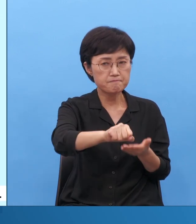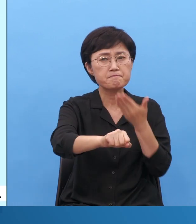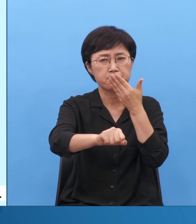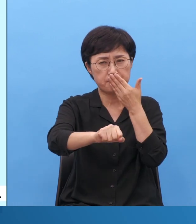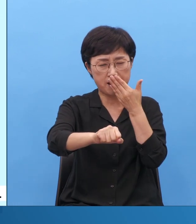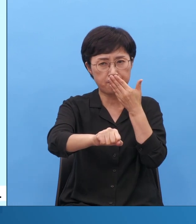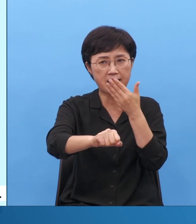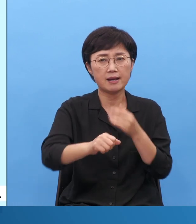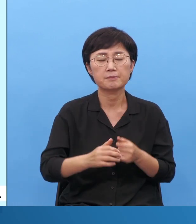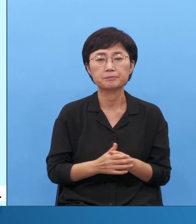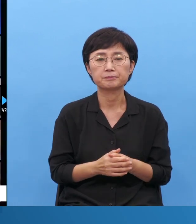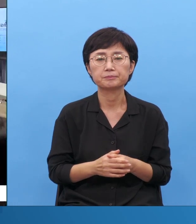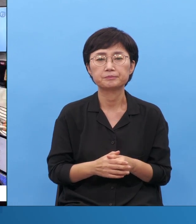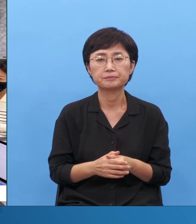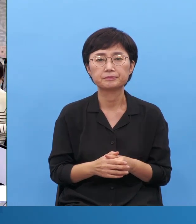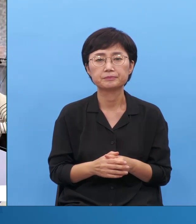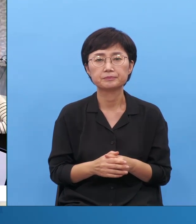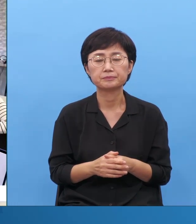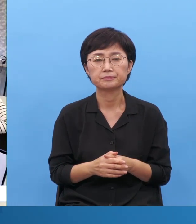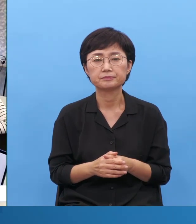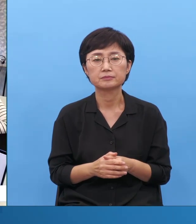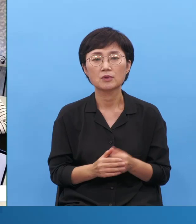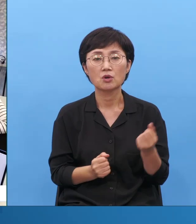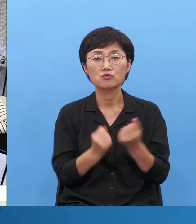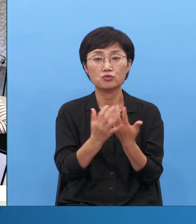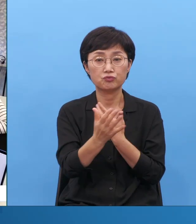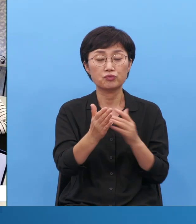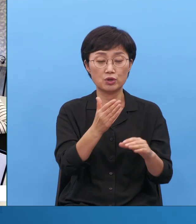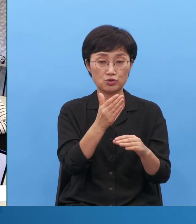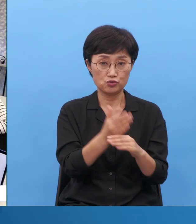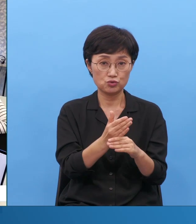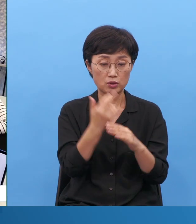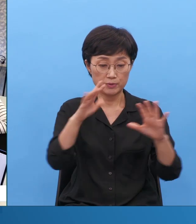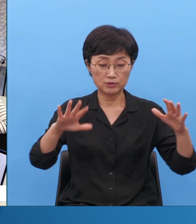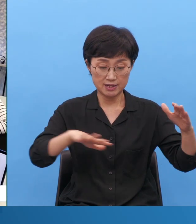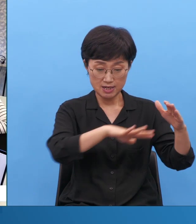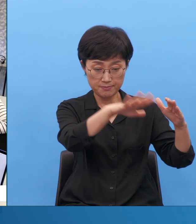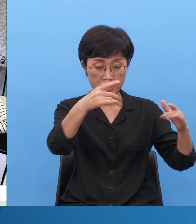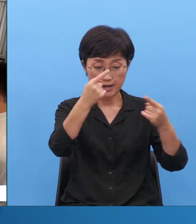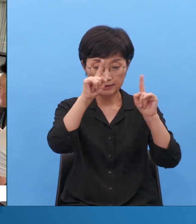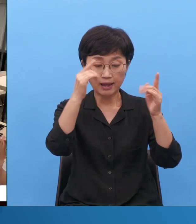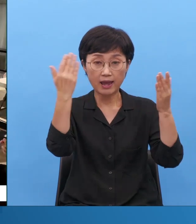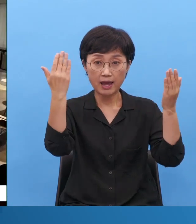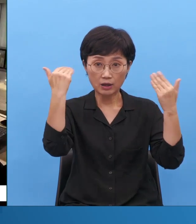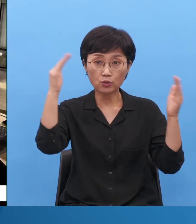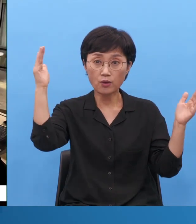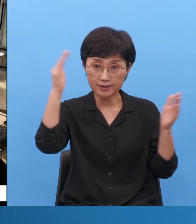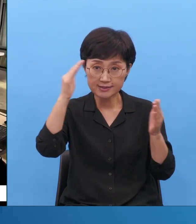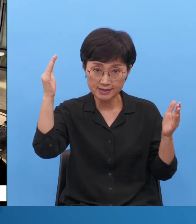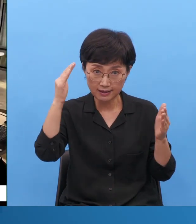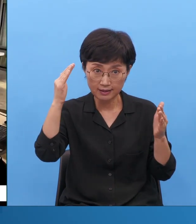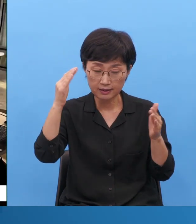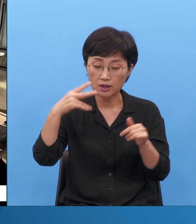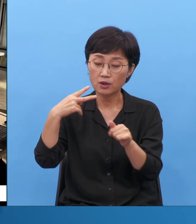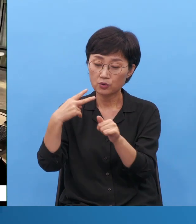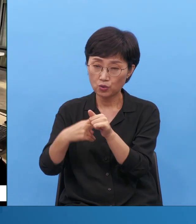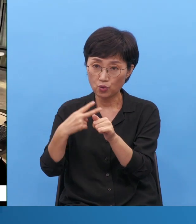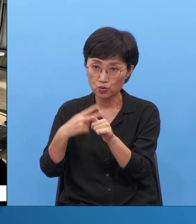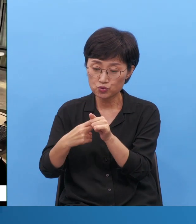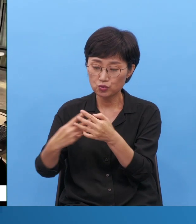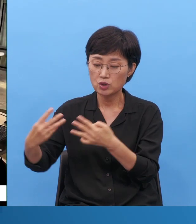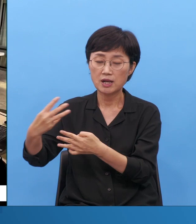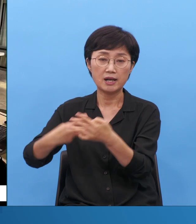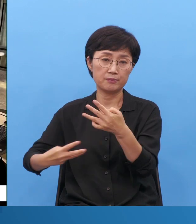코스라고 강조했습니다. 이번 수련회는 미국 전역의 대학 사역자와 교수, 랩넌트 등 미국 5,000개